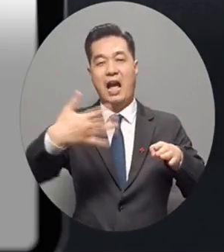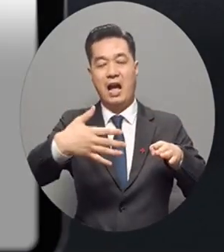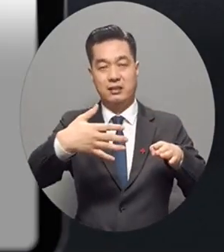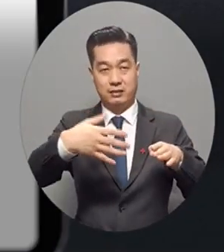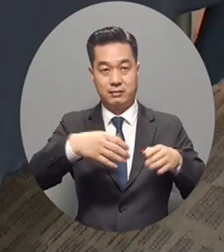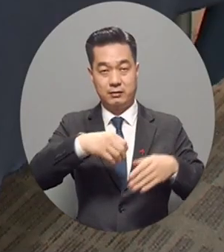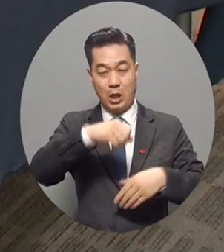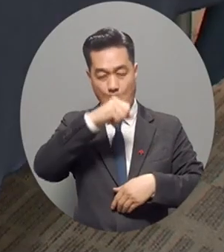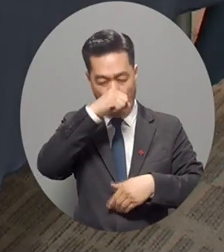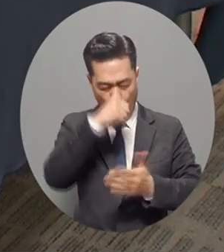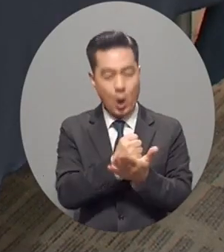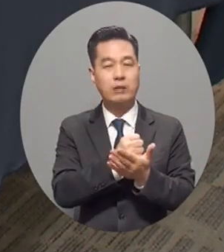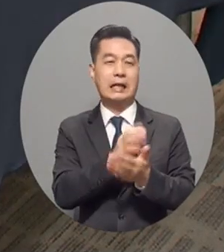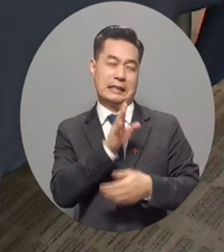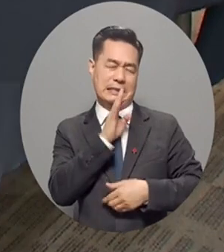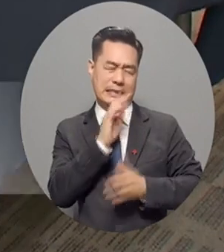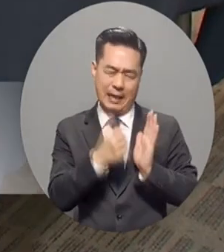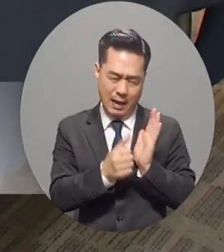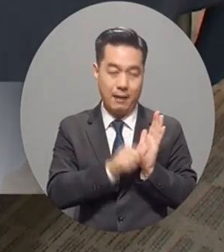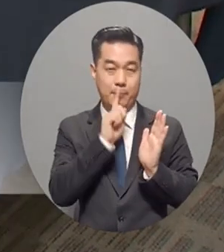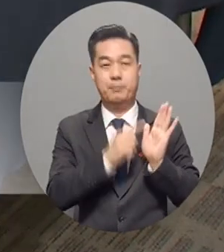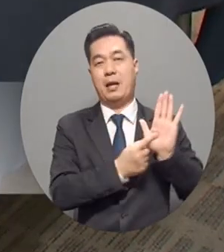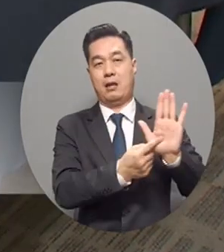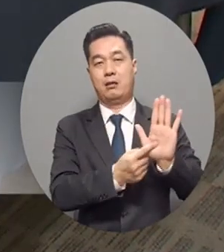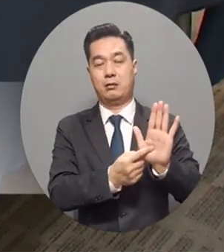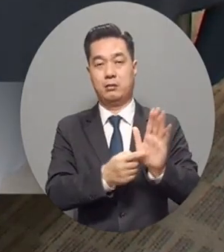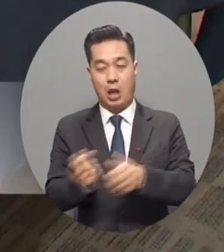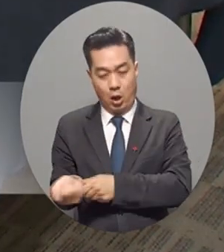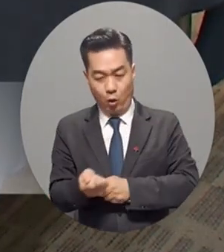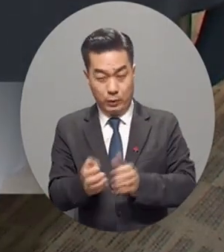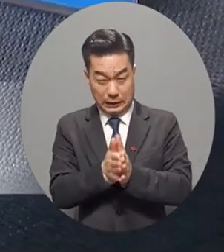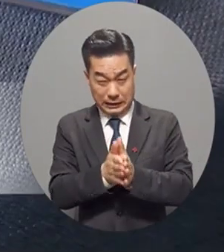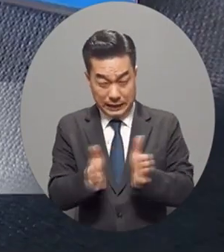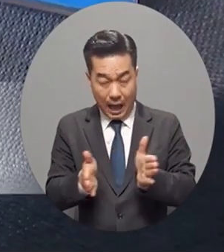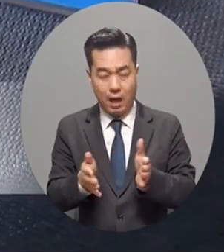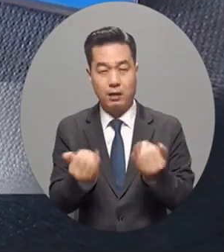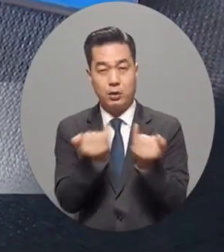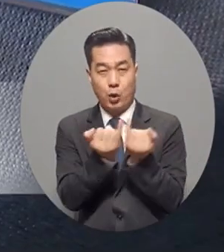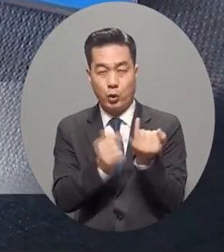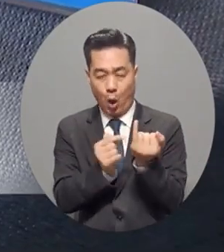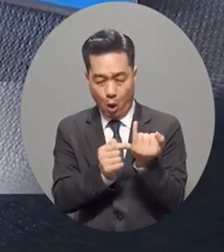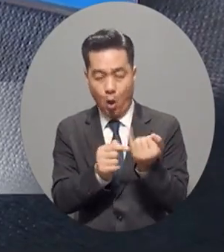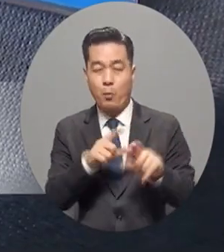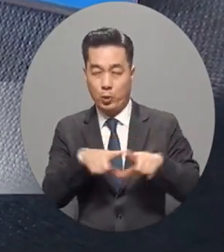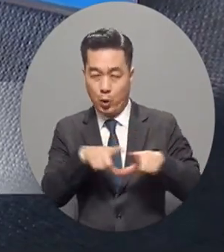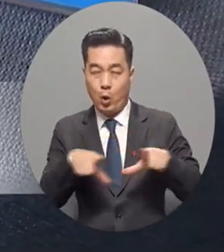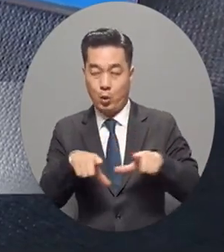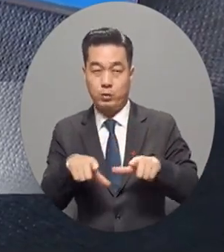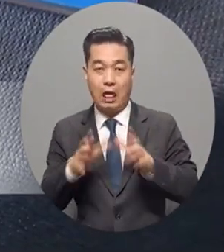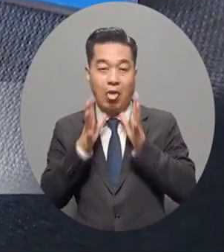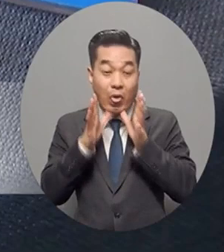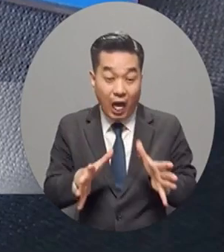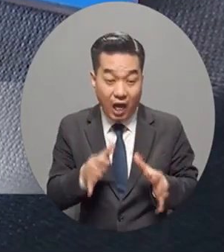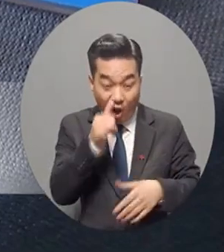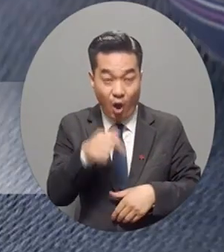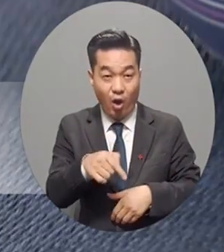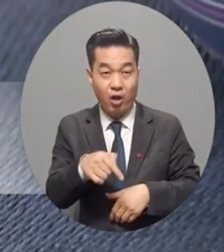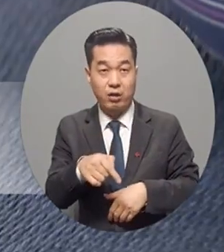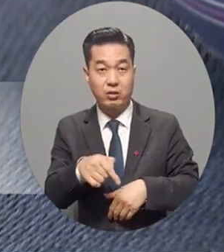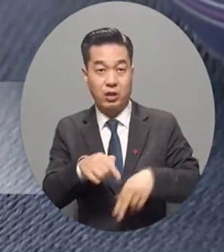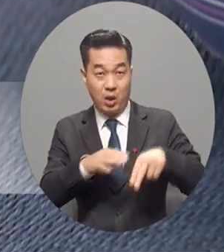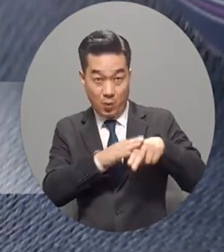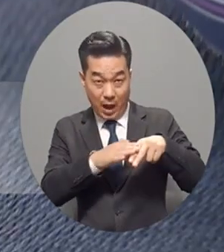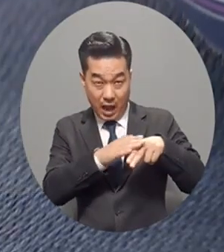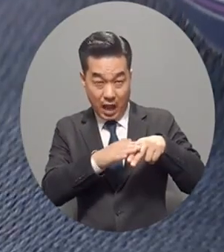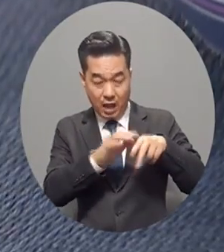속였습니다. 주로 골프에 입문한 지 얼마 안 된 사람이나 여성을 노렸습니다. 위조 제품은 광택이나 헤드의